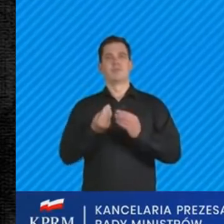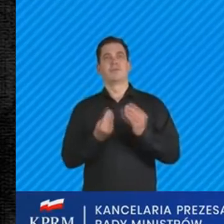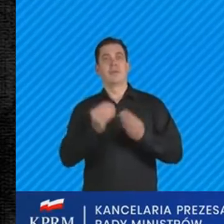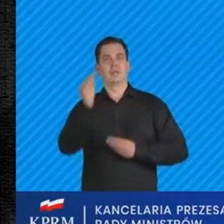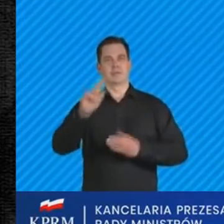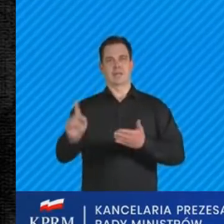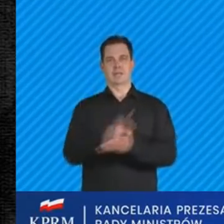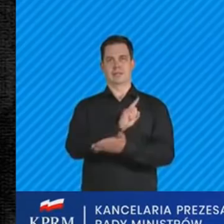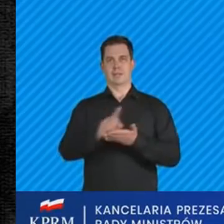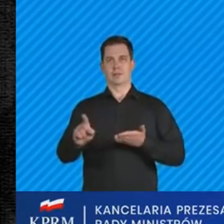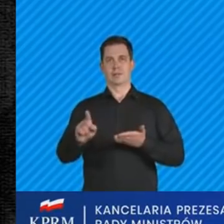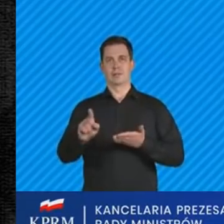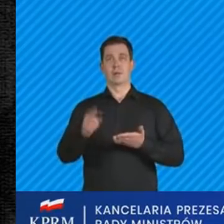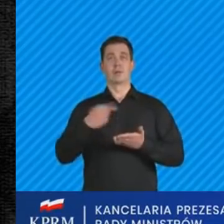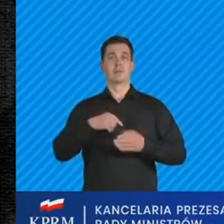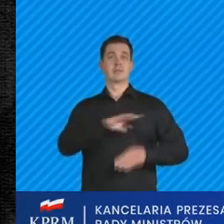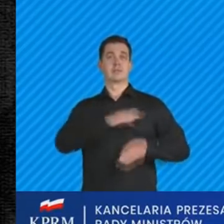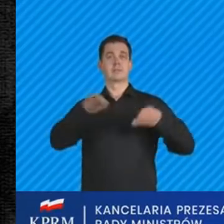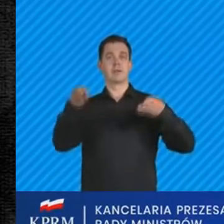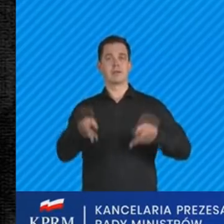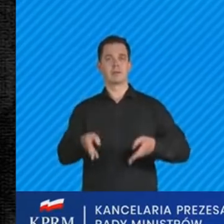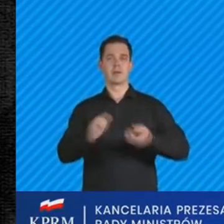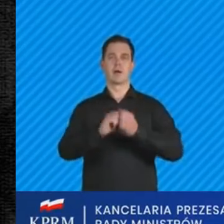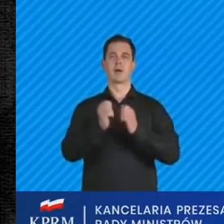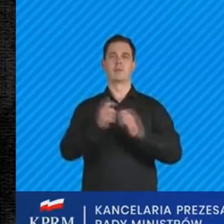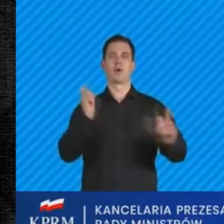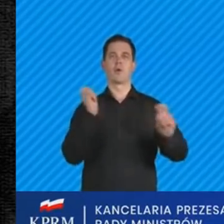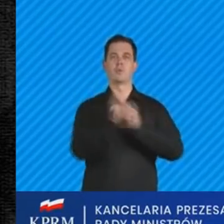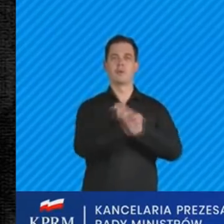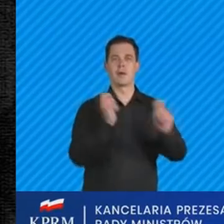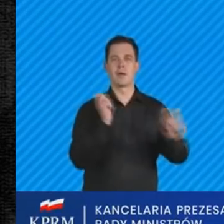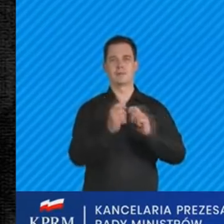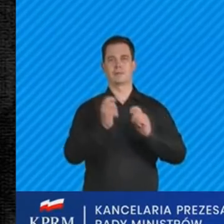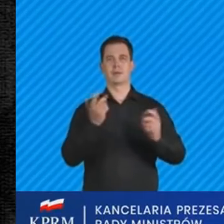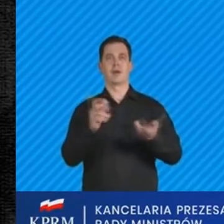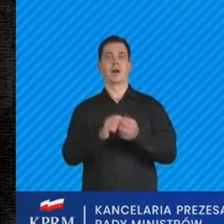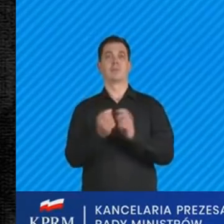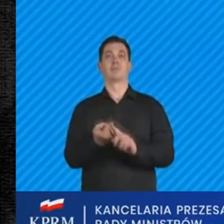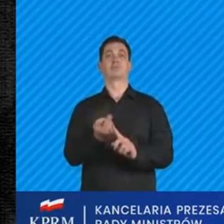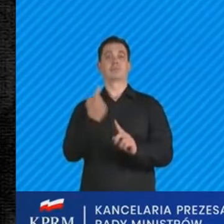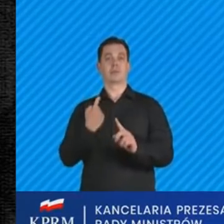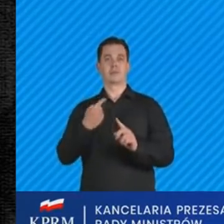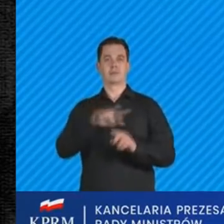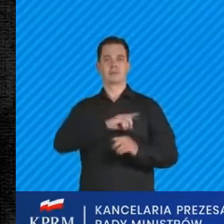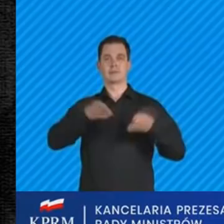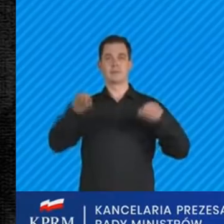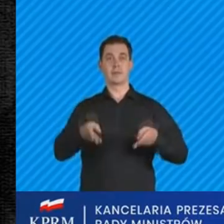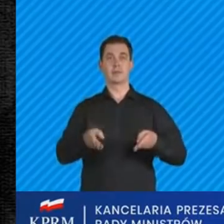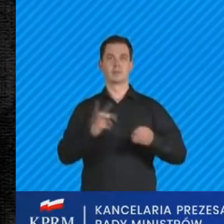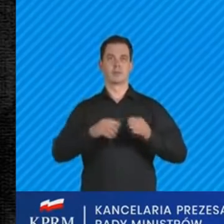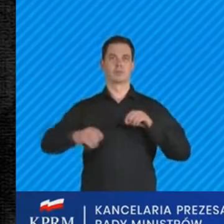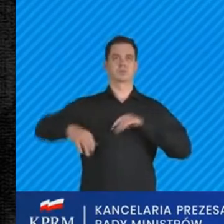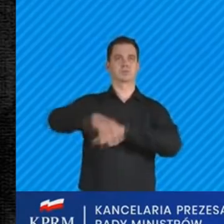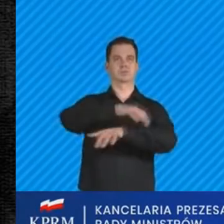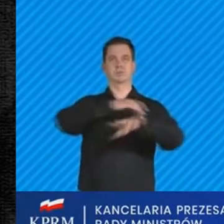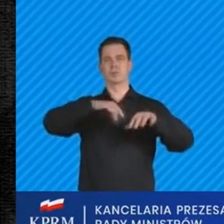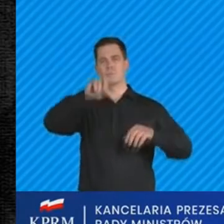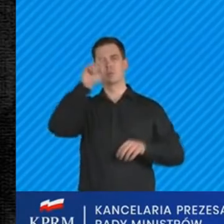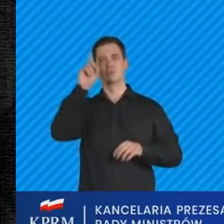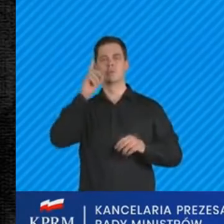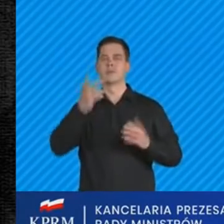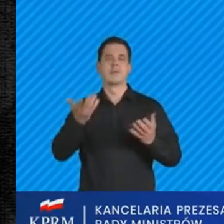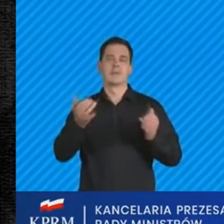na skutek tego że w na cmentarzach w środkach komunikacji publicznej przed snem twarzami siema dziś będą duże